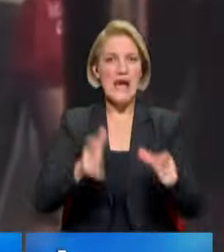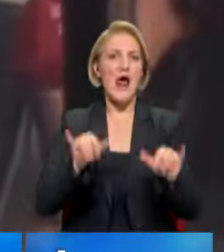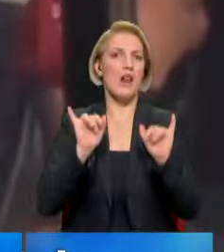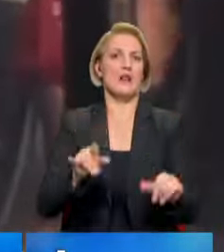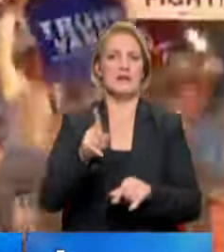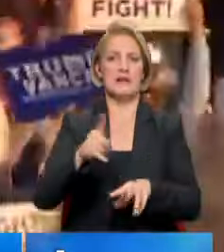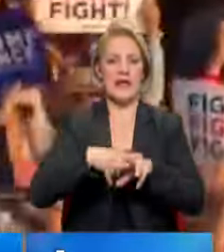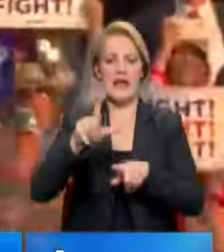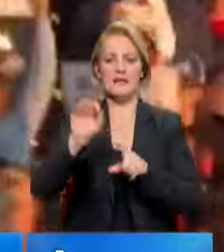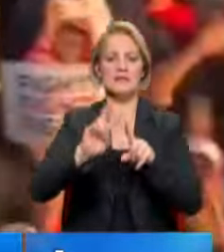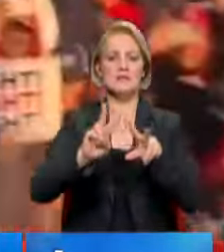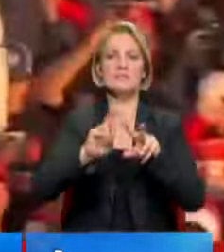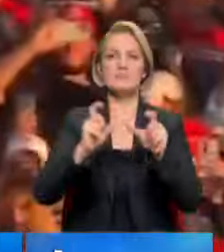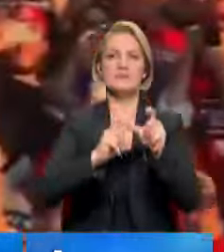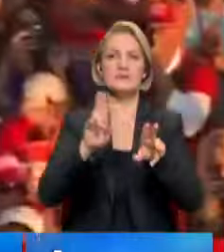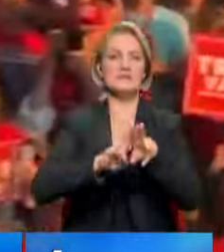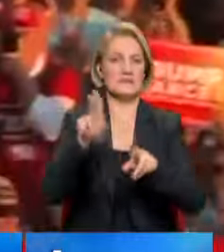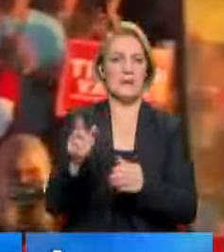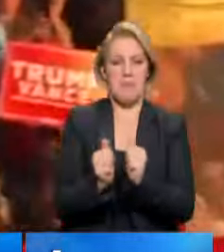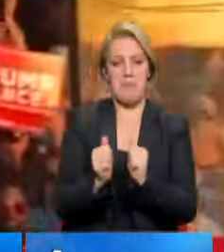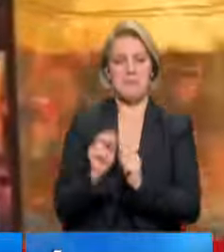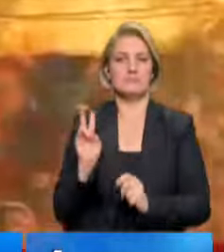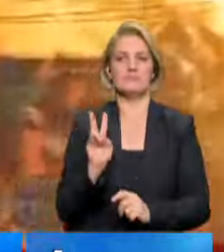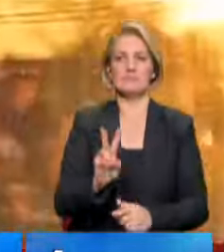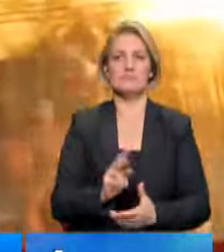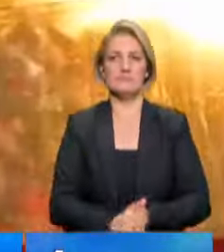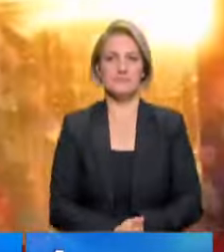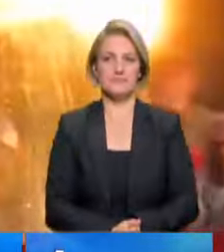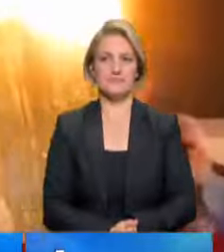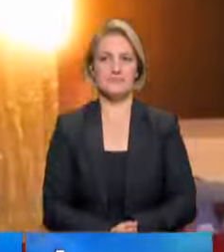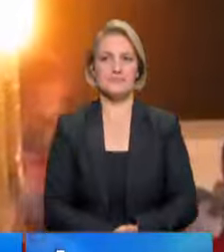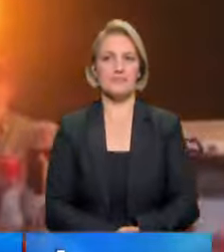kez yanına Elon Musk'ı da aldı. Elon Musk'ın zıplaması dikkat çekti.